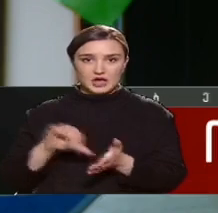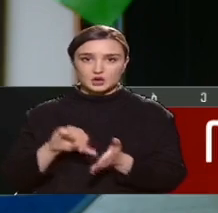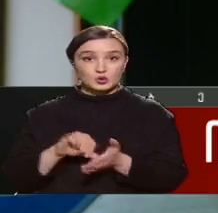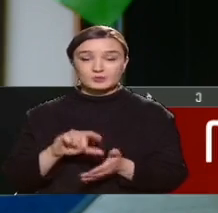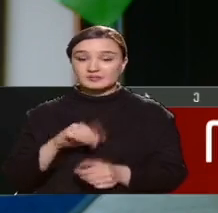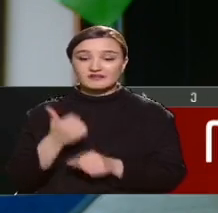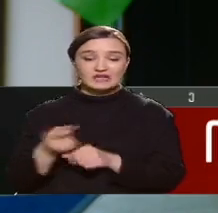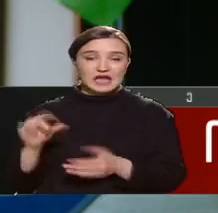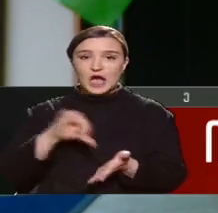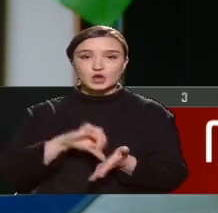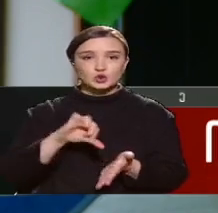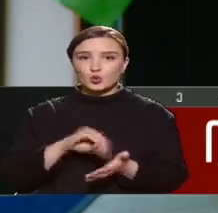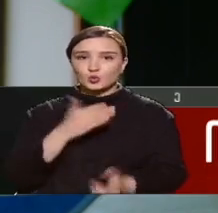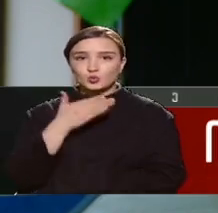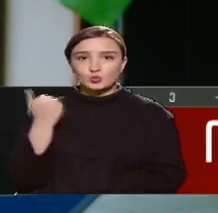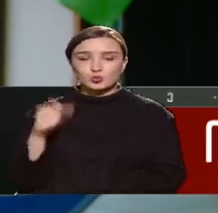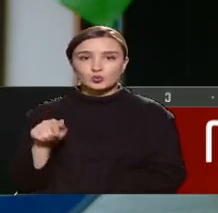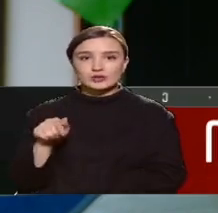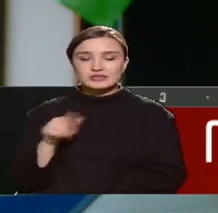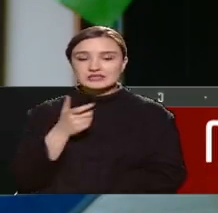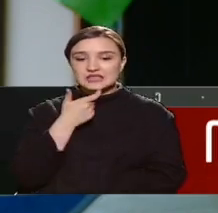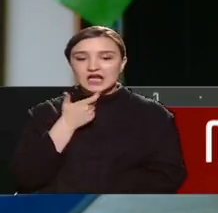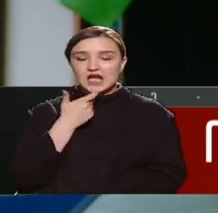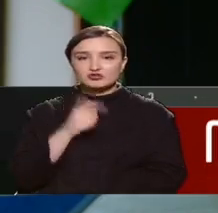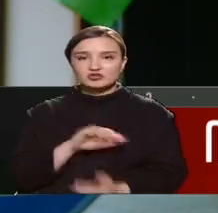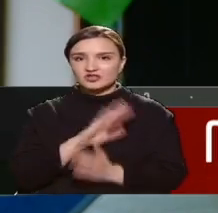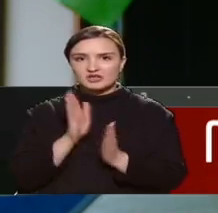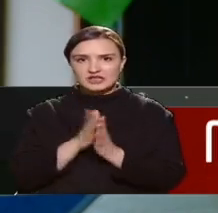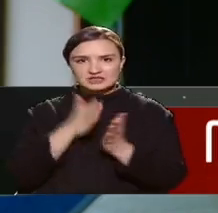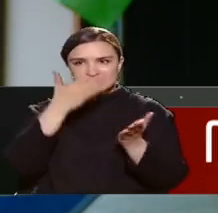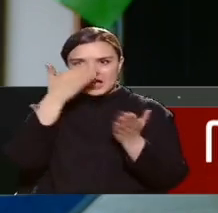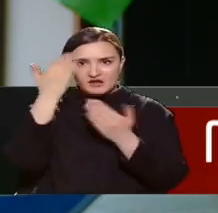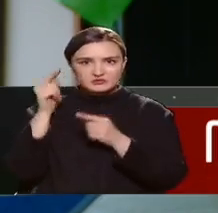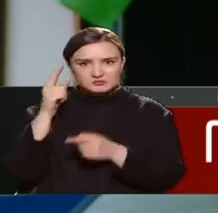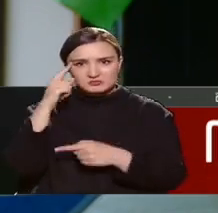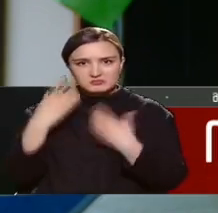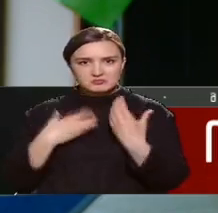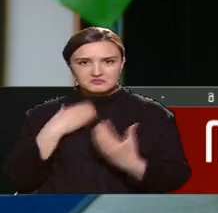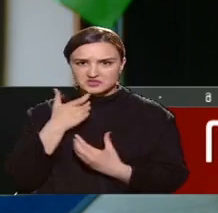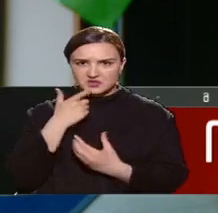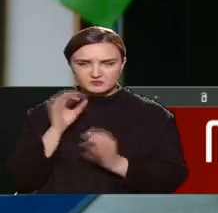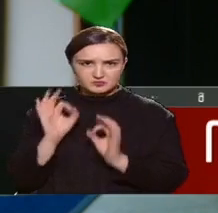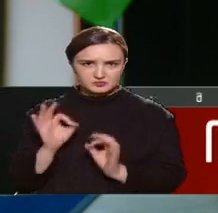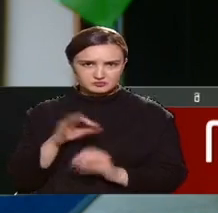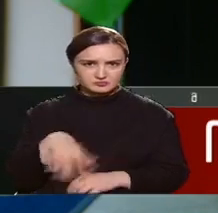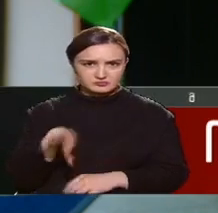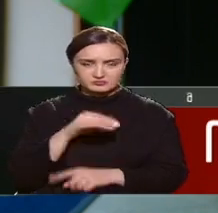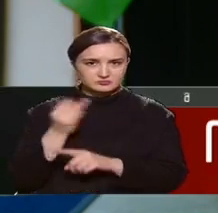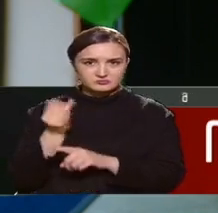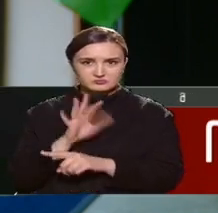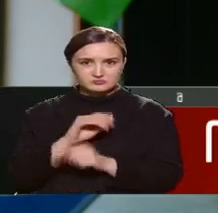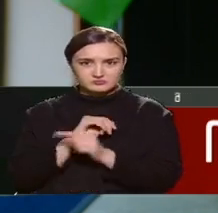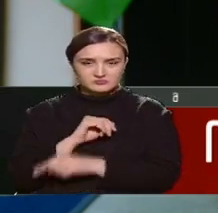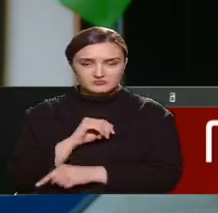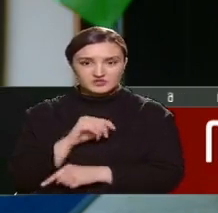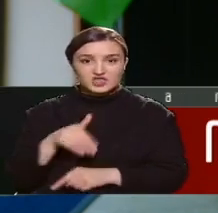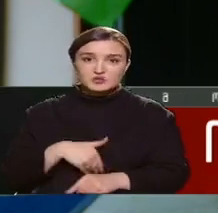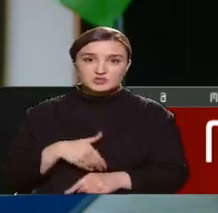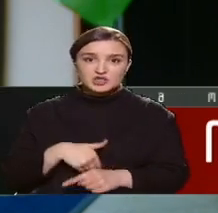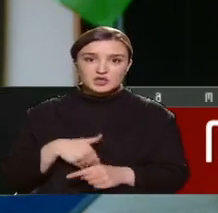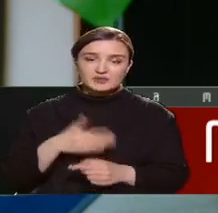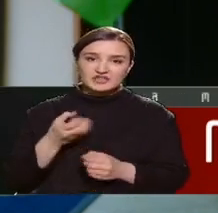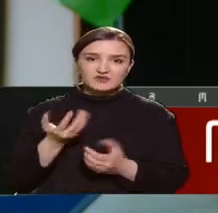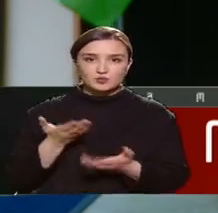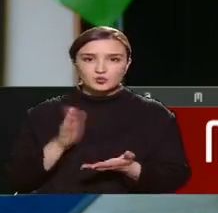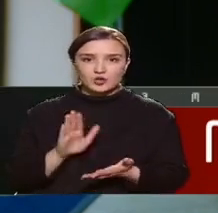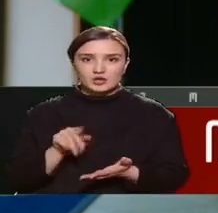არის მთავარი აქტორი. Აი, თუნდაც მიხეილ სააკაშვილი ყველას დაავიწყდა, არავის არ აღელოს, ეხლა რა ხდება მიხეილ სააკაშვილის და მათელი ქვეყნად არც ვიცი შიმშილობს კიდე თუ არა,